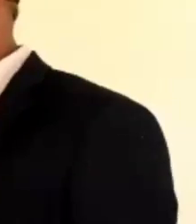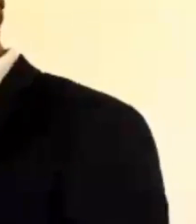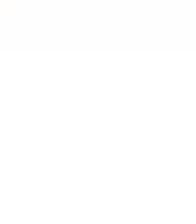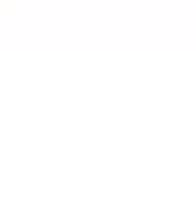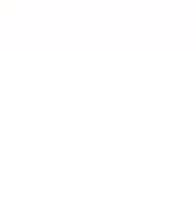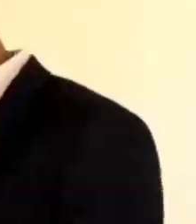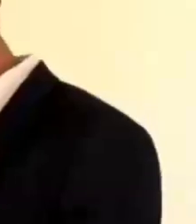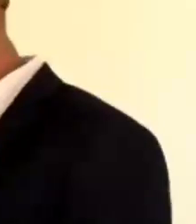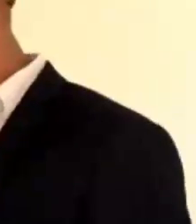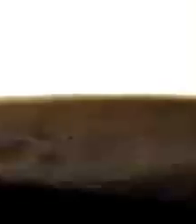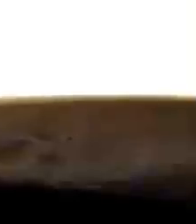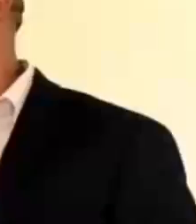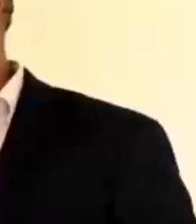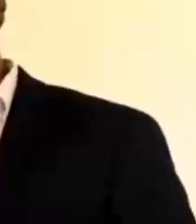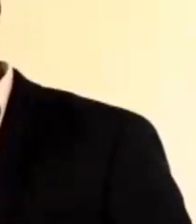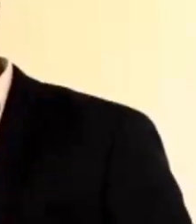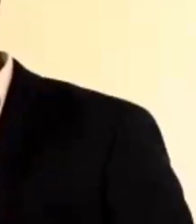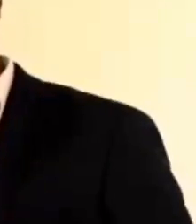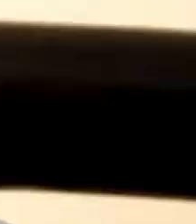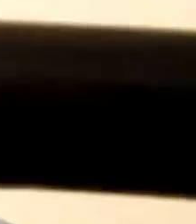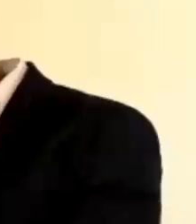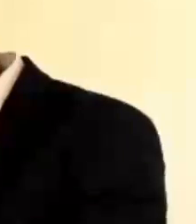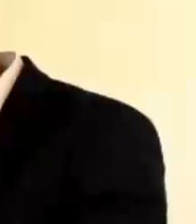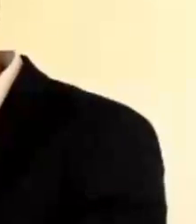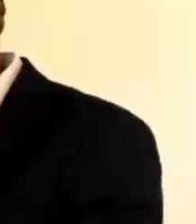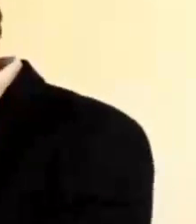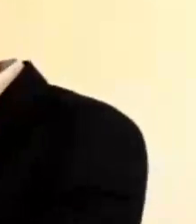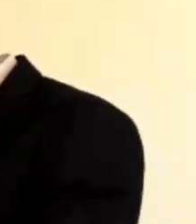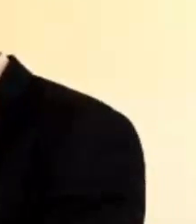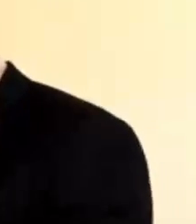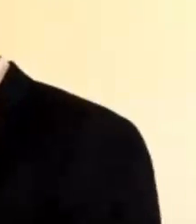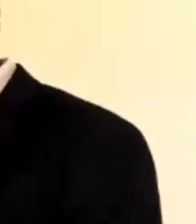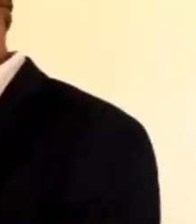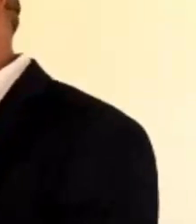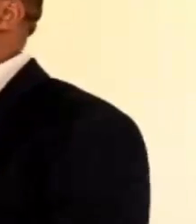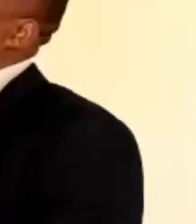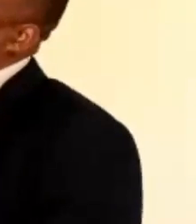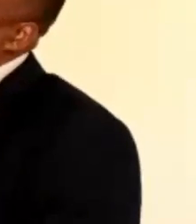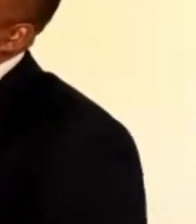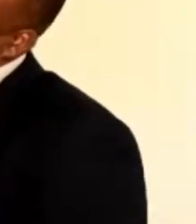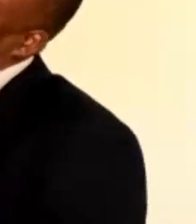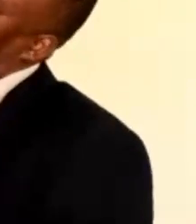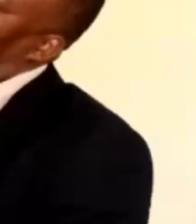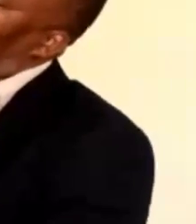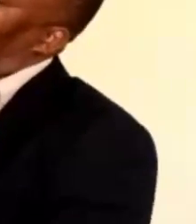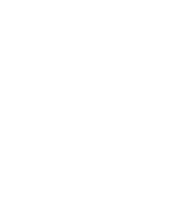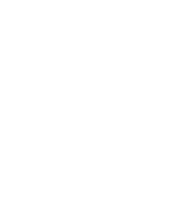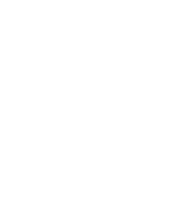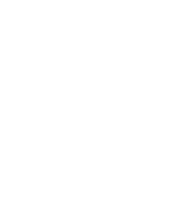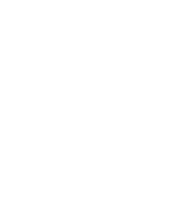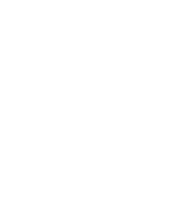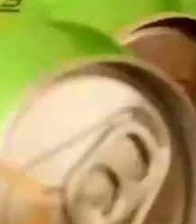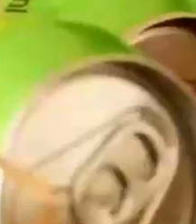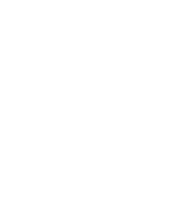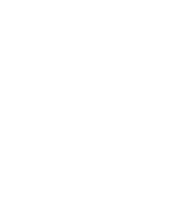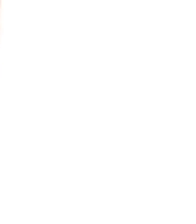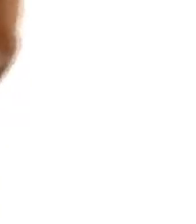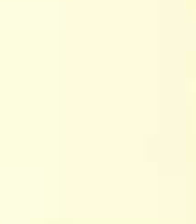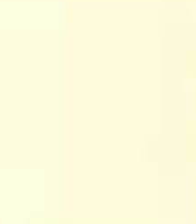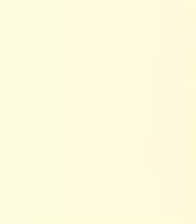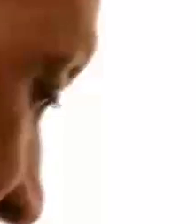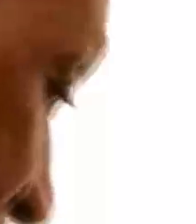Muzaka rasa rero iki kinyobwa mutuye kitwe kosoro. Umugabo kinyoye rwose aho na kanyamuneza. Ariko kandi ndabasaba ni jambo. Kayitarashaho nyumvira